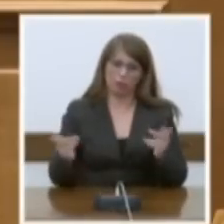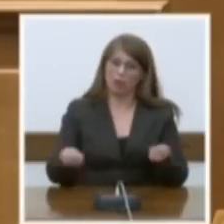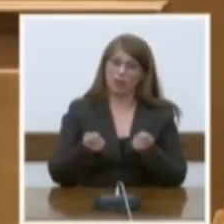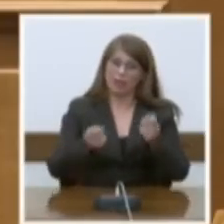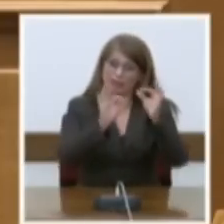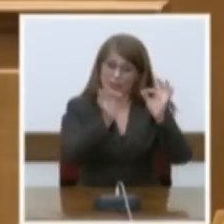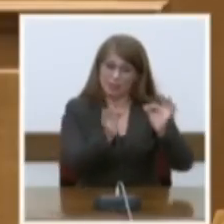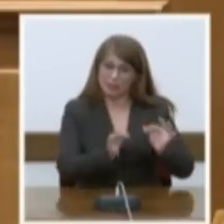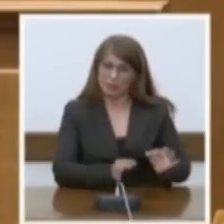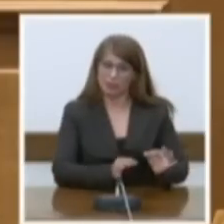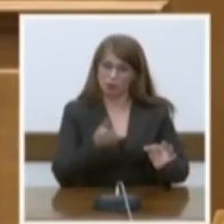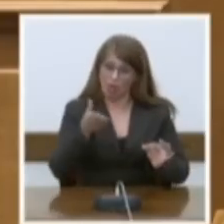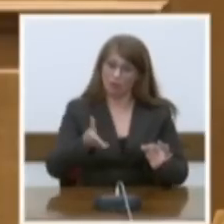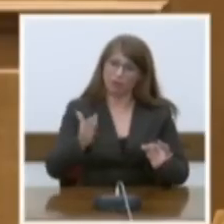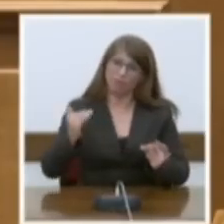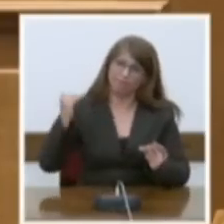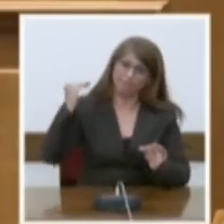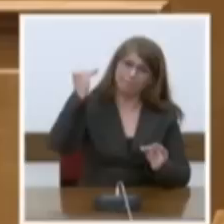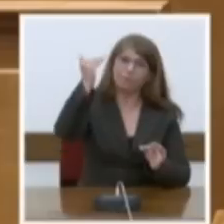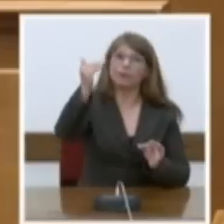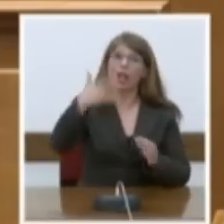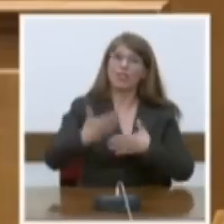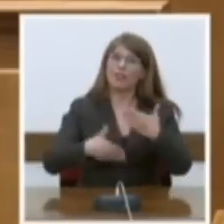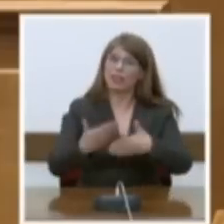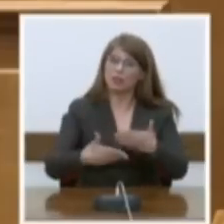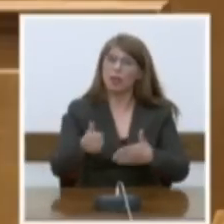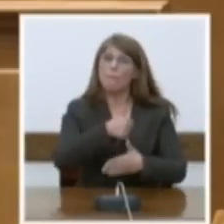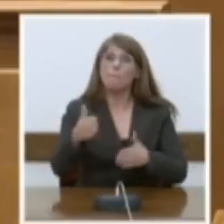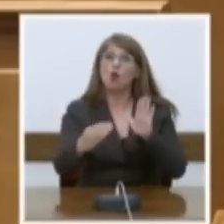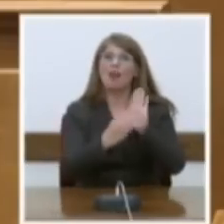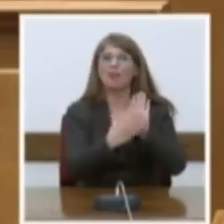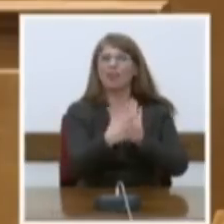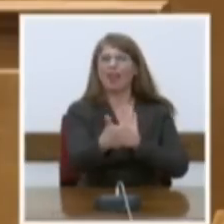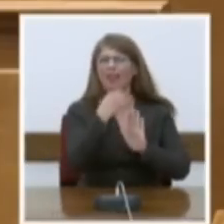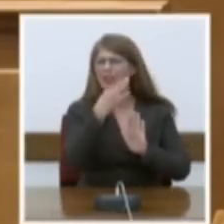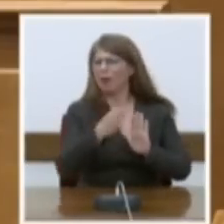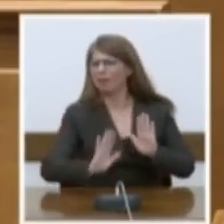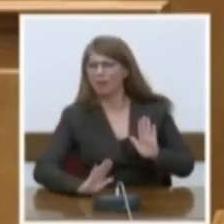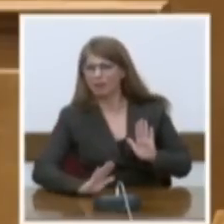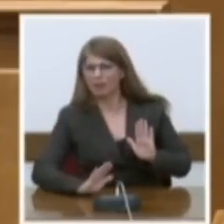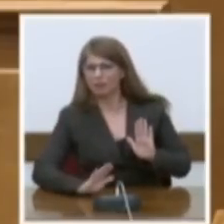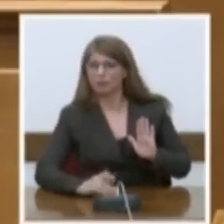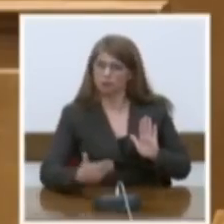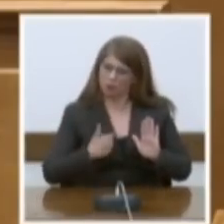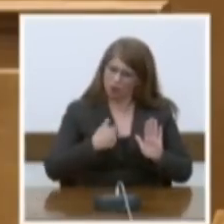σύμβολο αυτής της κορυφαίας διαδικασίας μόνο το άρθρο 16. Όπως έχω